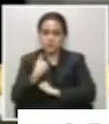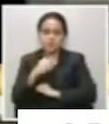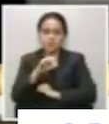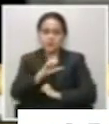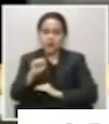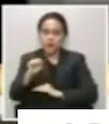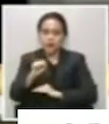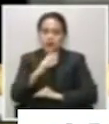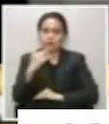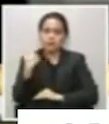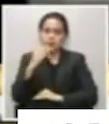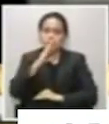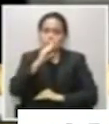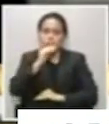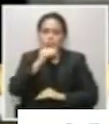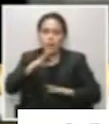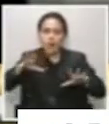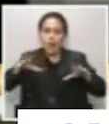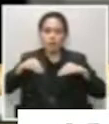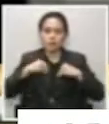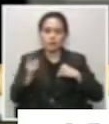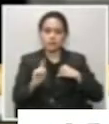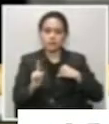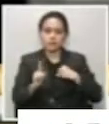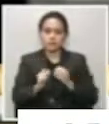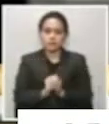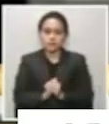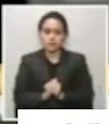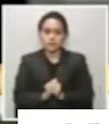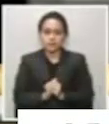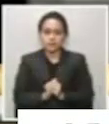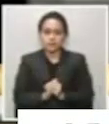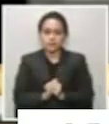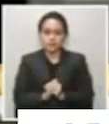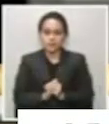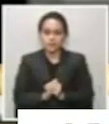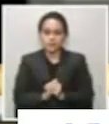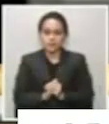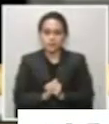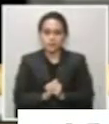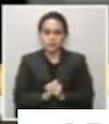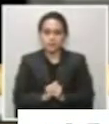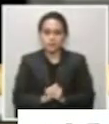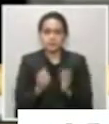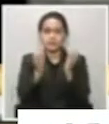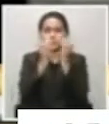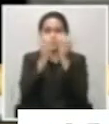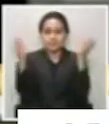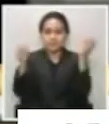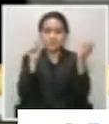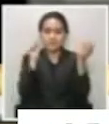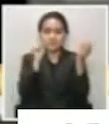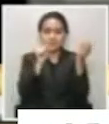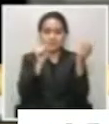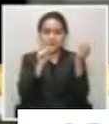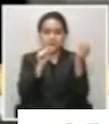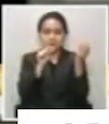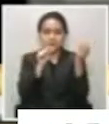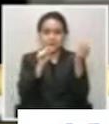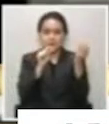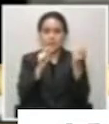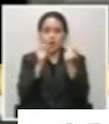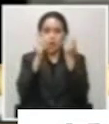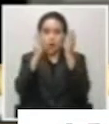กล่าวยอมรับอย่างน่าชื่นตาบานว่ารัฐธรรมนูญฉบับนี้ออกแบบมา